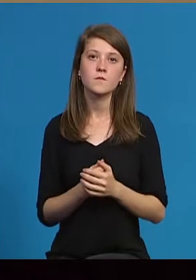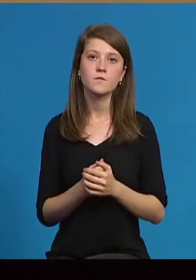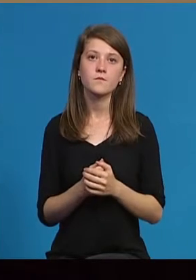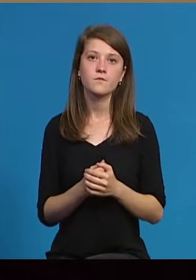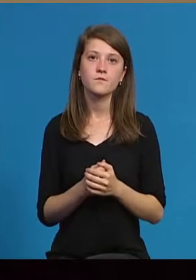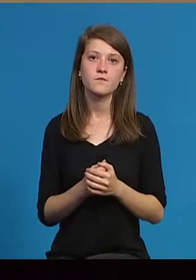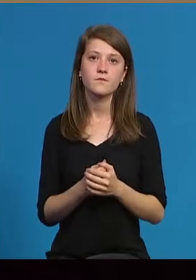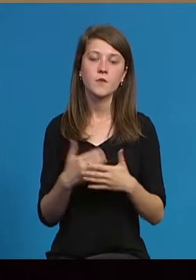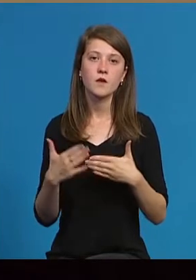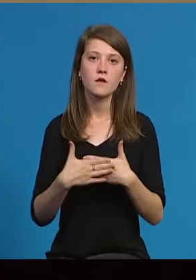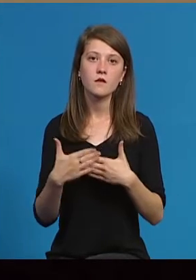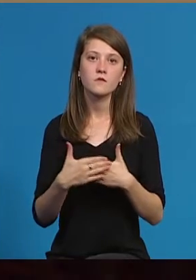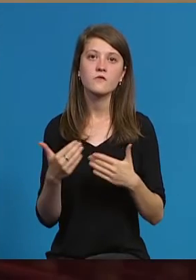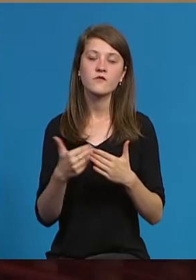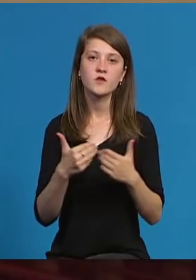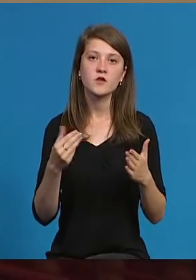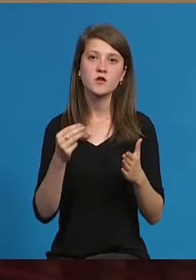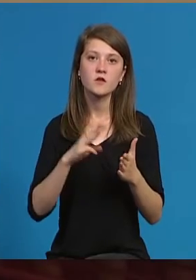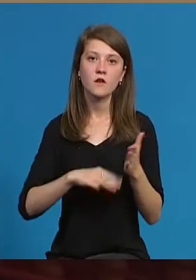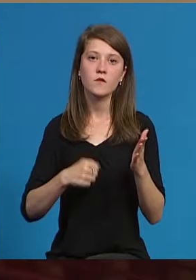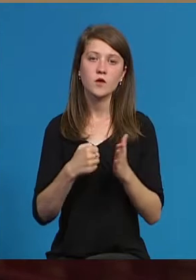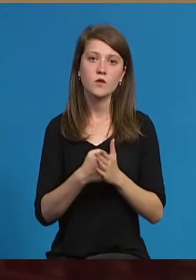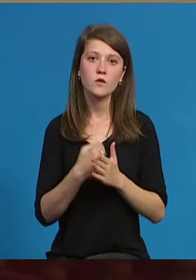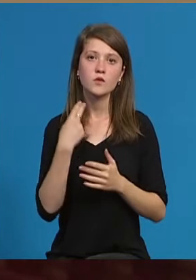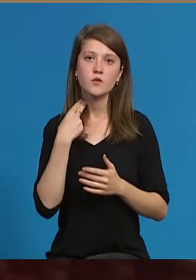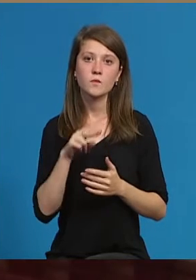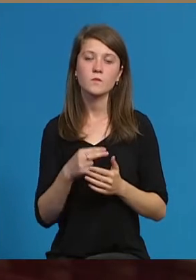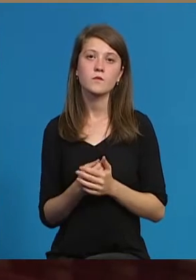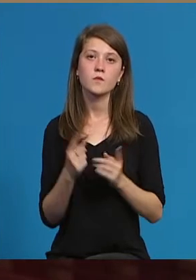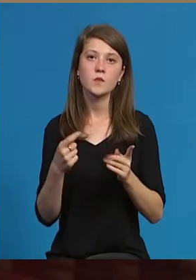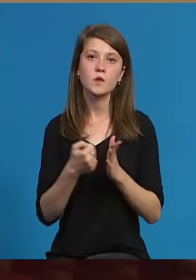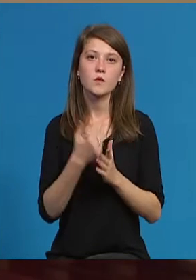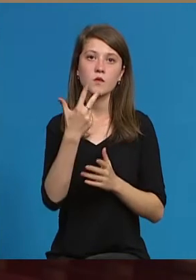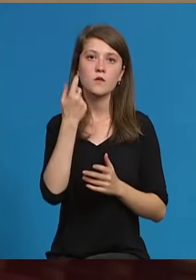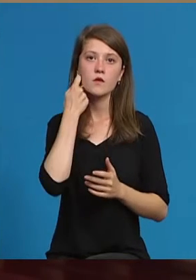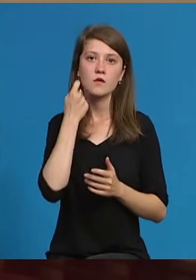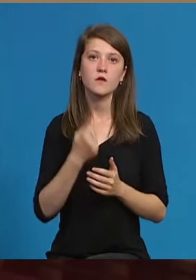діяння караються від штрафу і аж до позбавлення волі строком до 3 років.